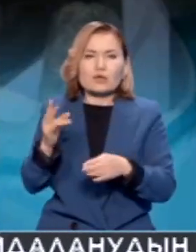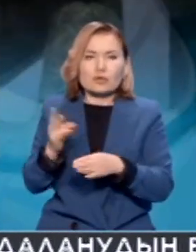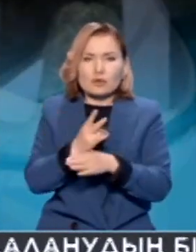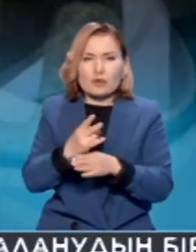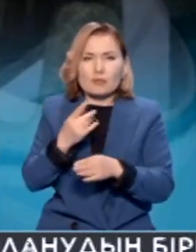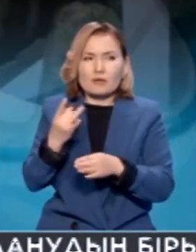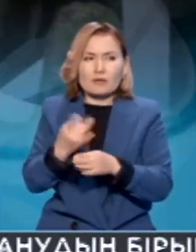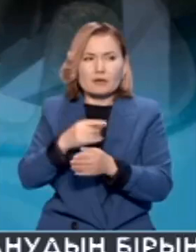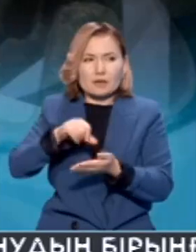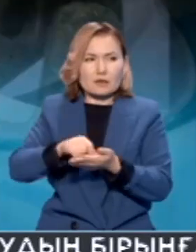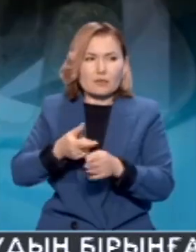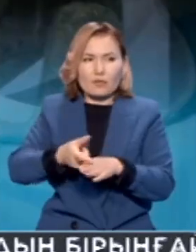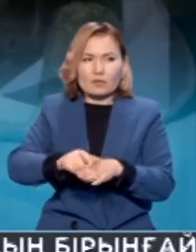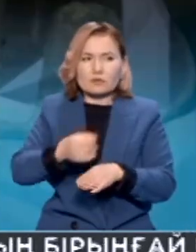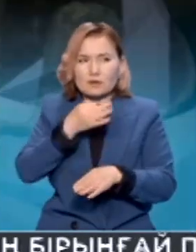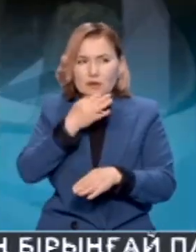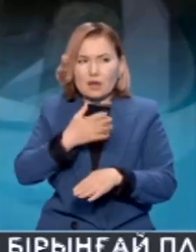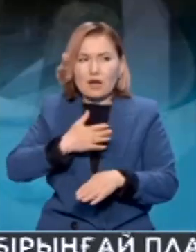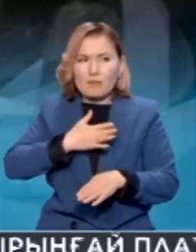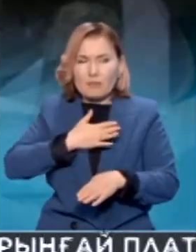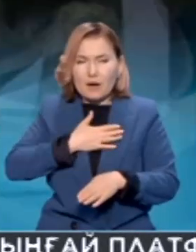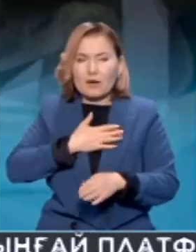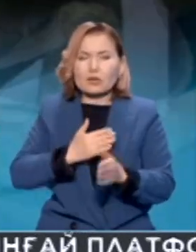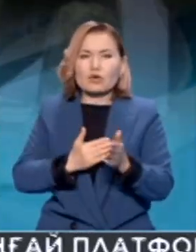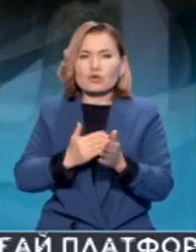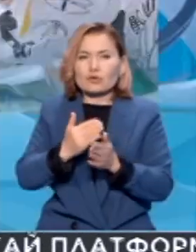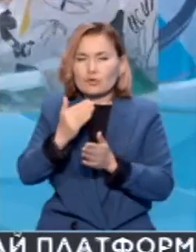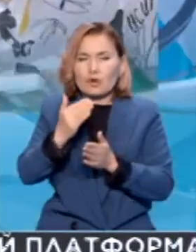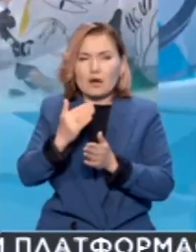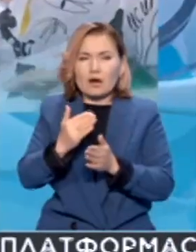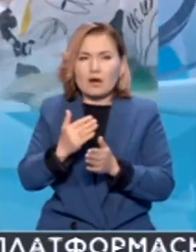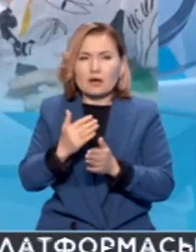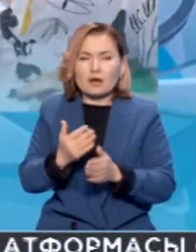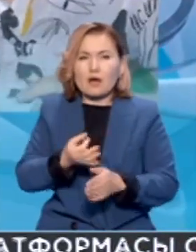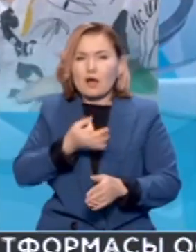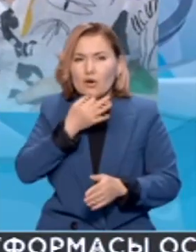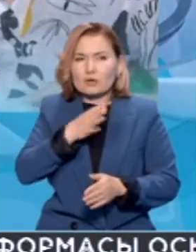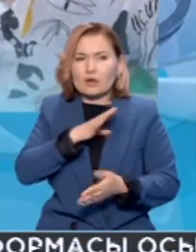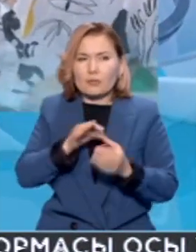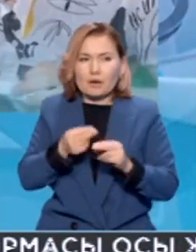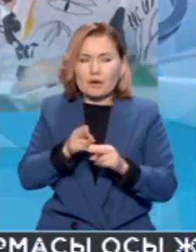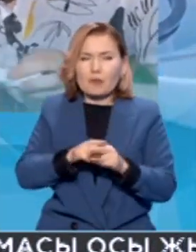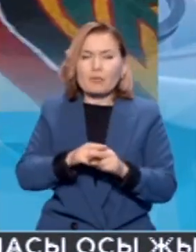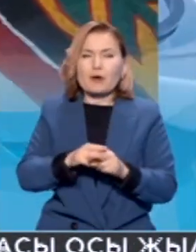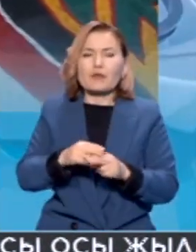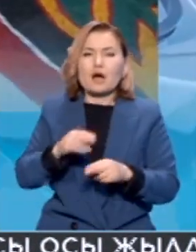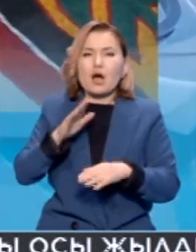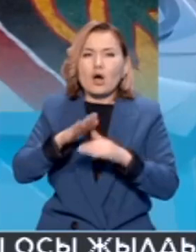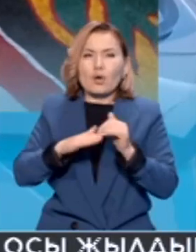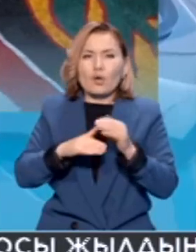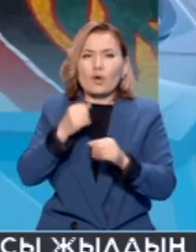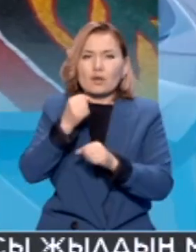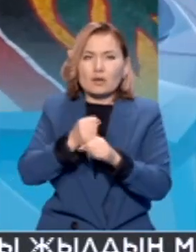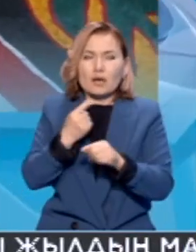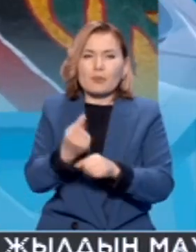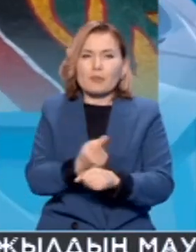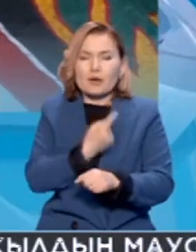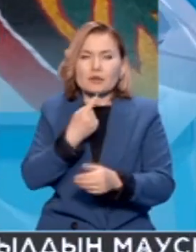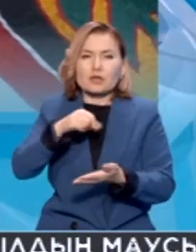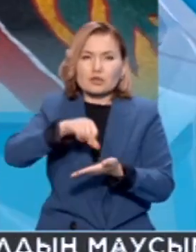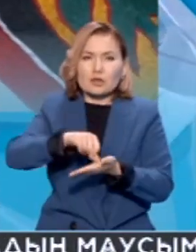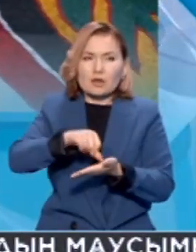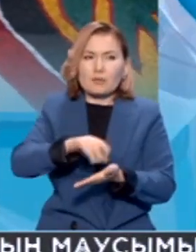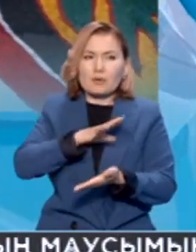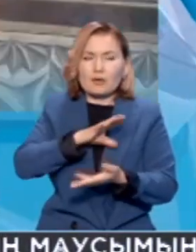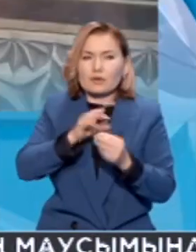жатыр мені. Маған өте жоғары әсер қалдырып жатыр. Музей түні шарасы аясында дәстүрлі қолөнерді насихаттап жүрген шеберлер де